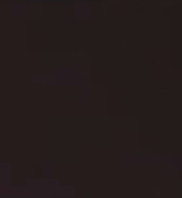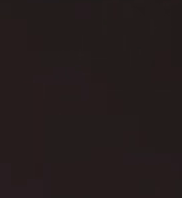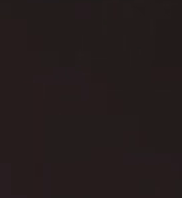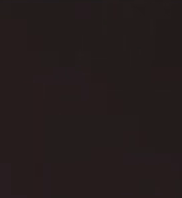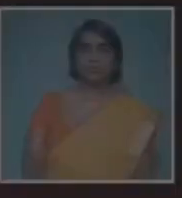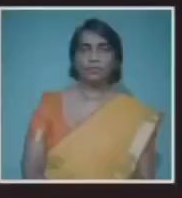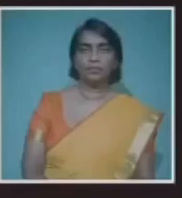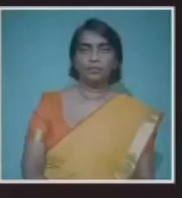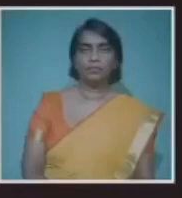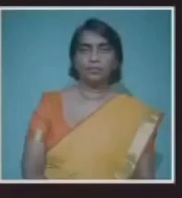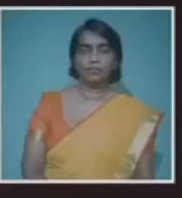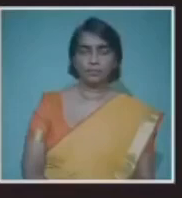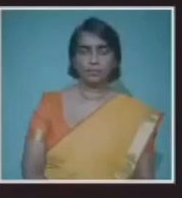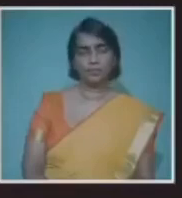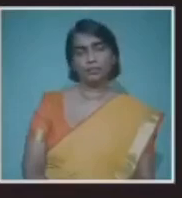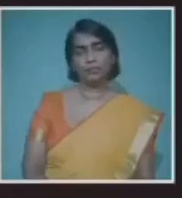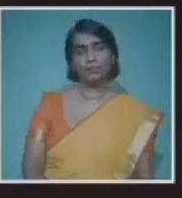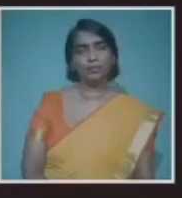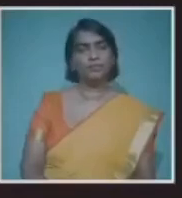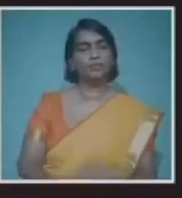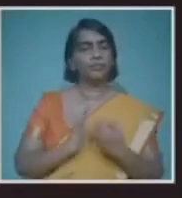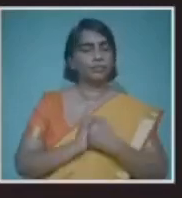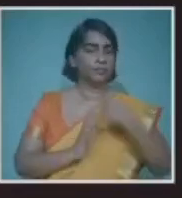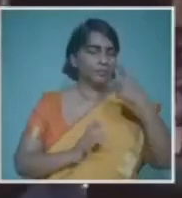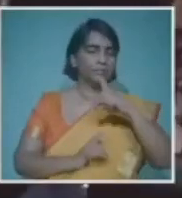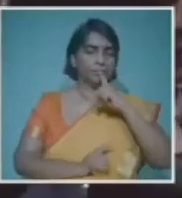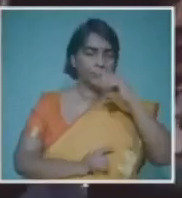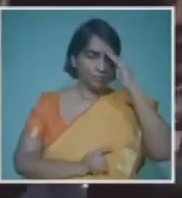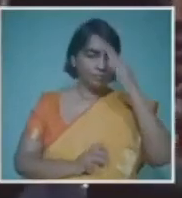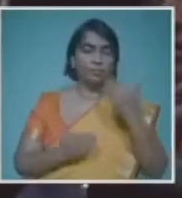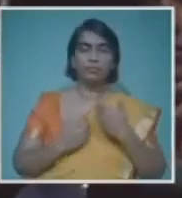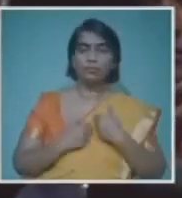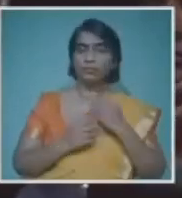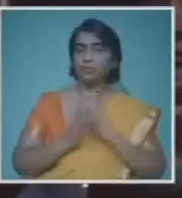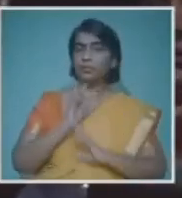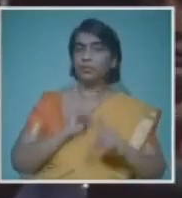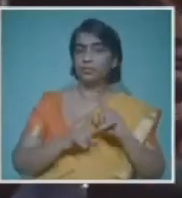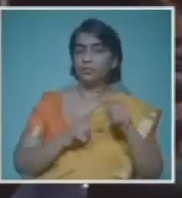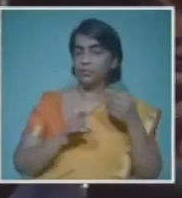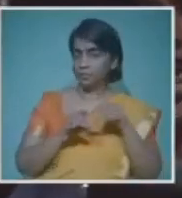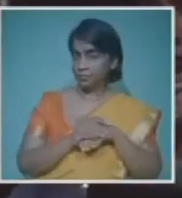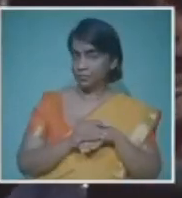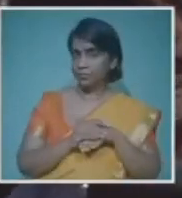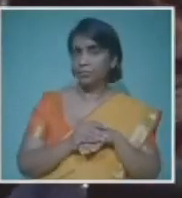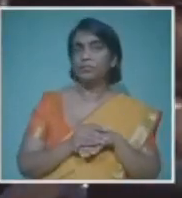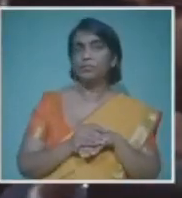කරු ඇමතුමා ගරු නියෝජ්‍ය කතානායකතුමනි අපගේ අමාත්‍යාංශය යටතේ